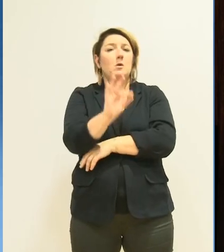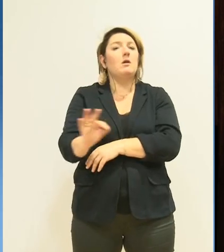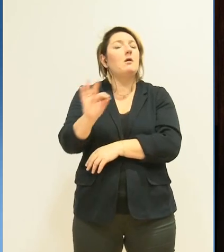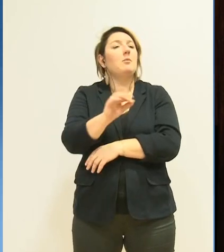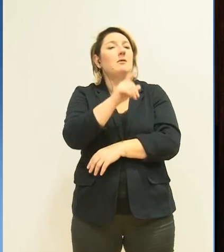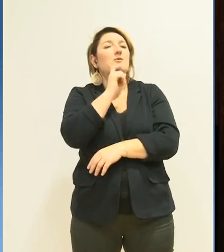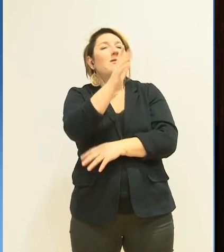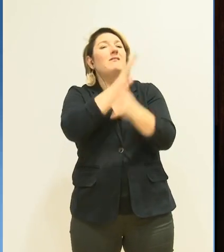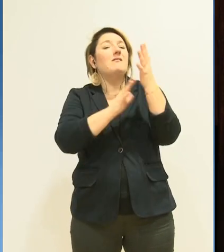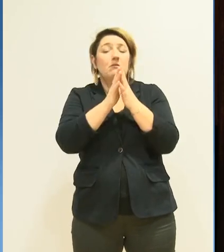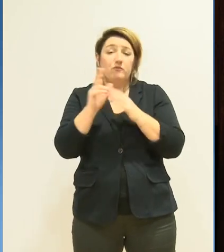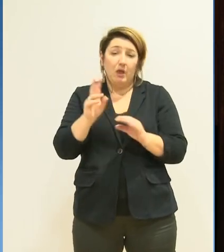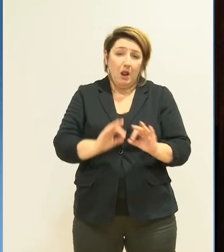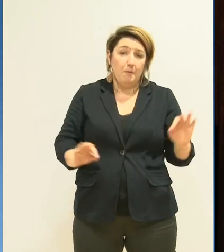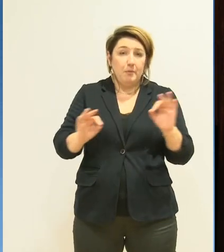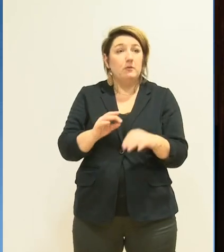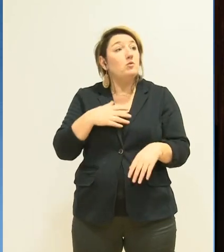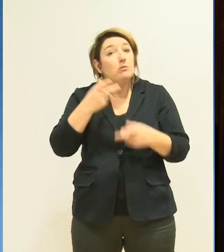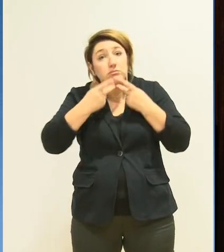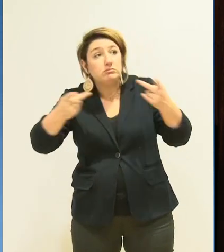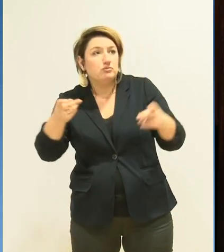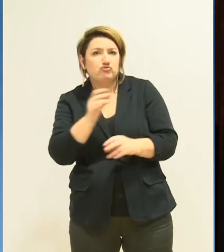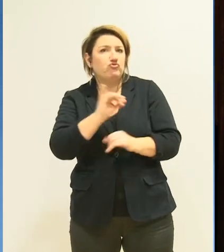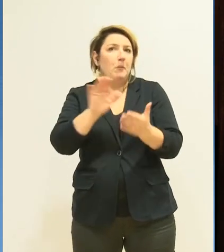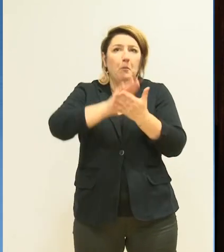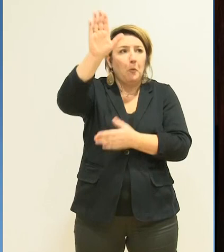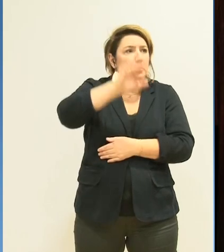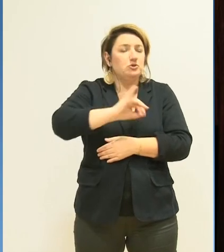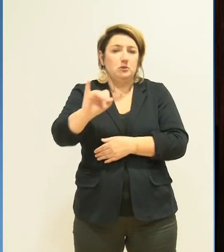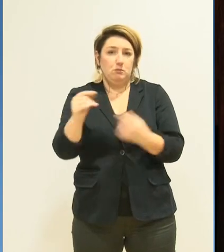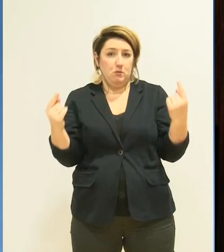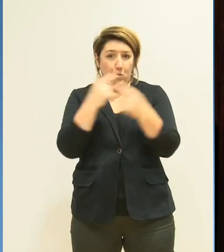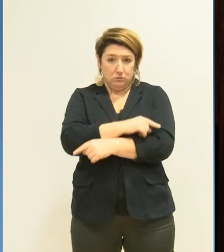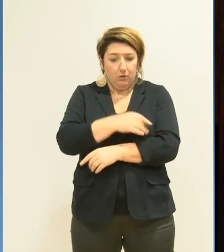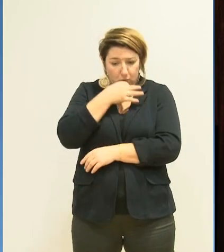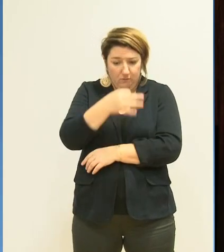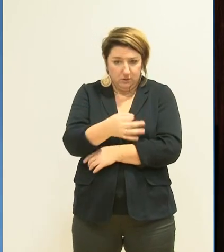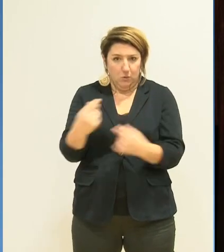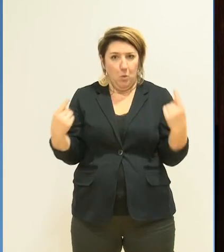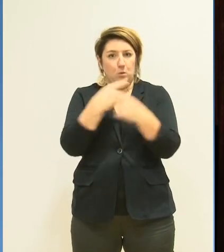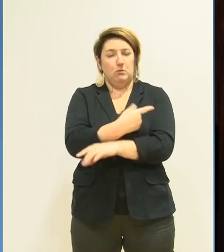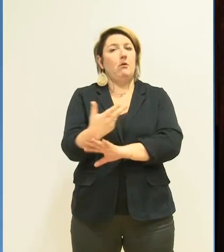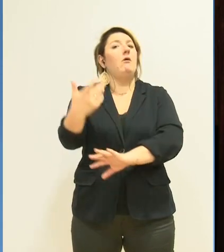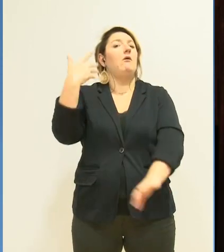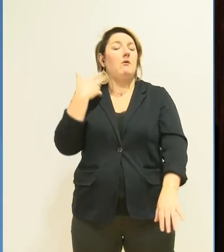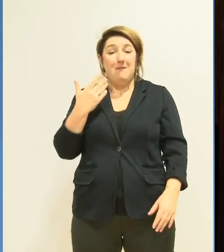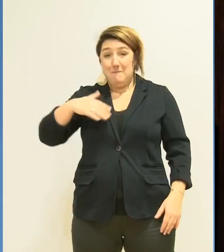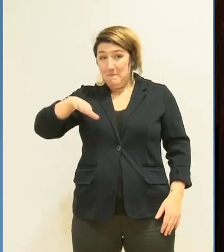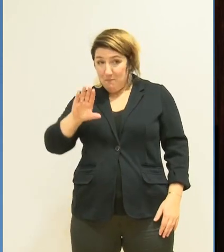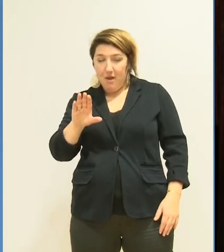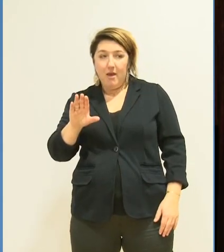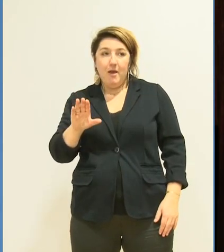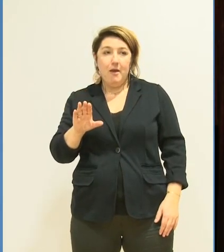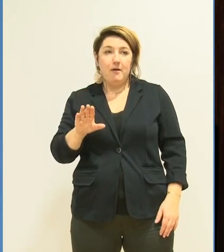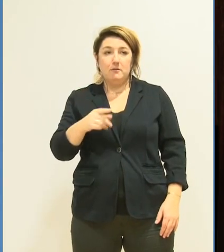été évoqué d'ailleurs on l'a jamais dit et on a même confirmé le contraire par contre il nous